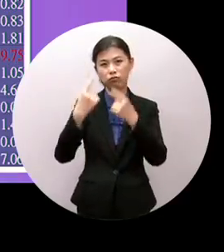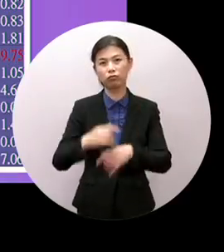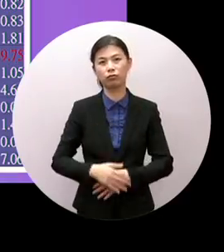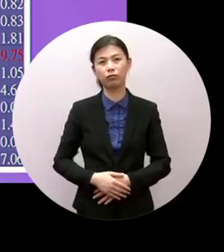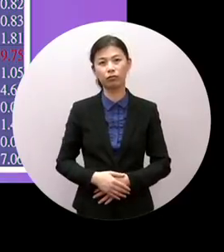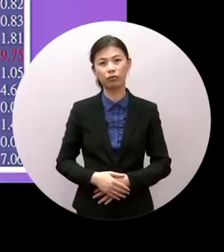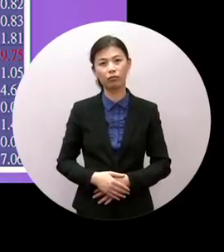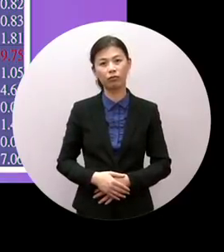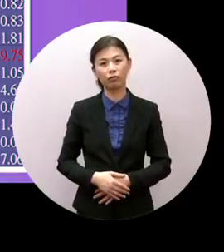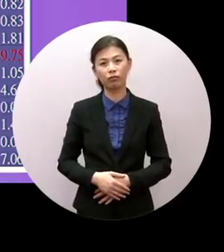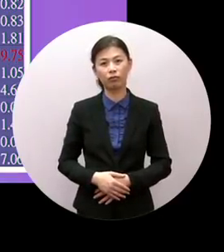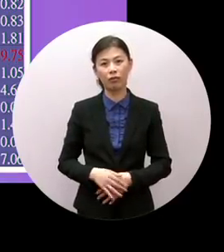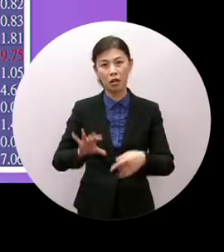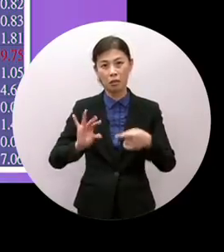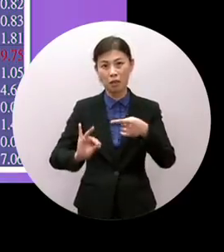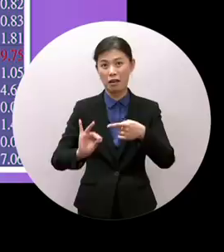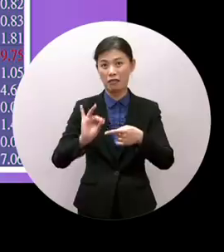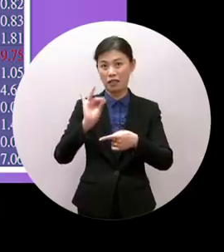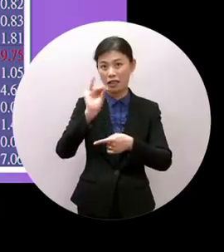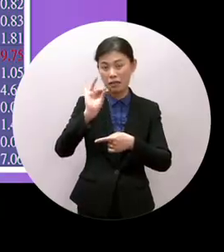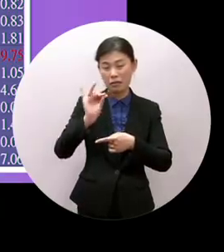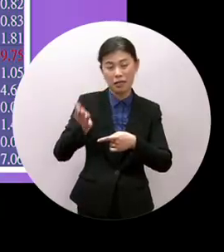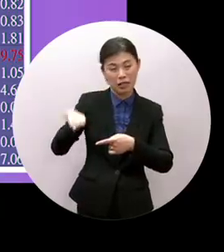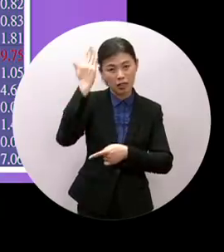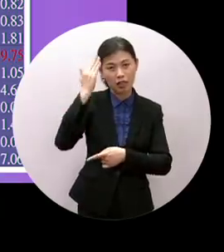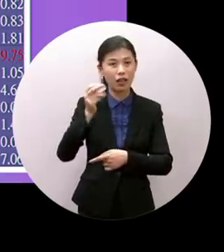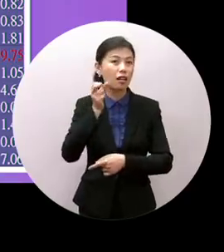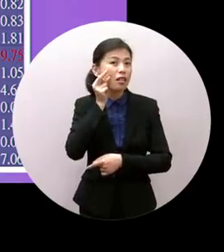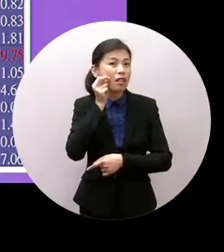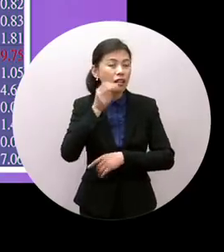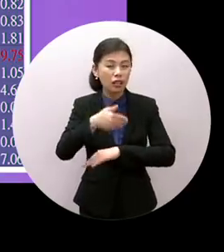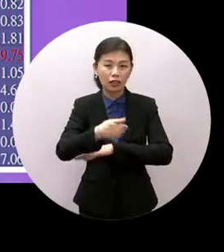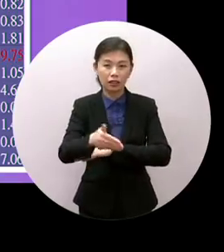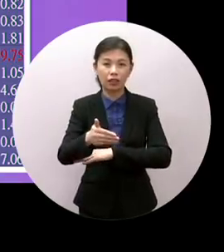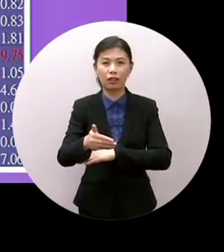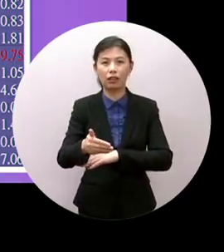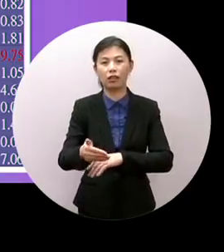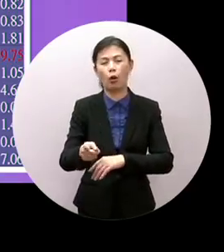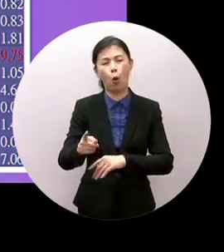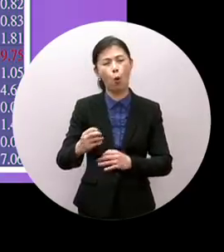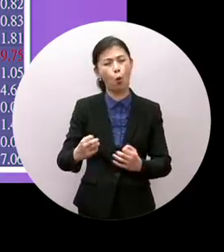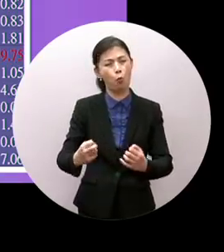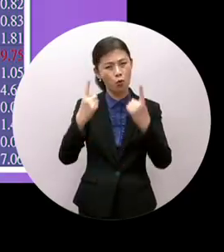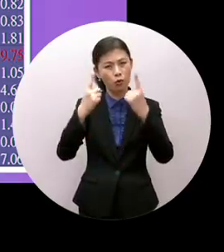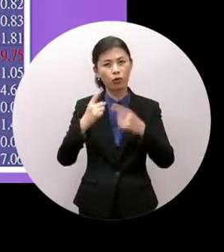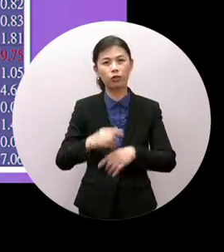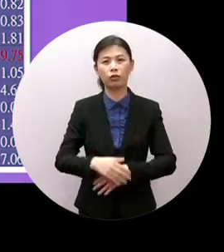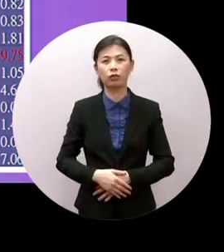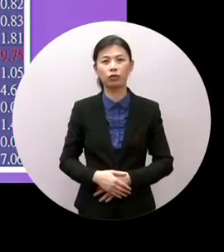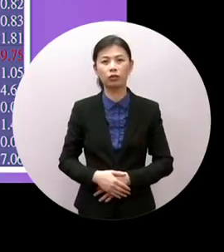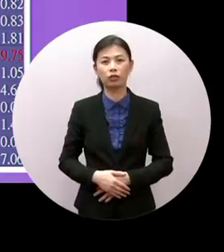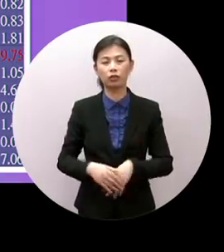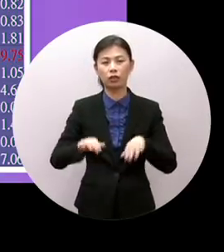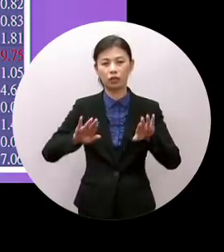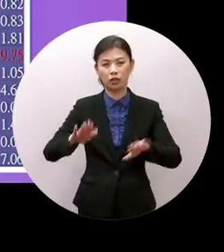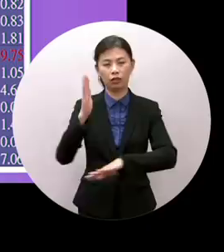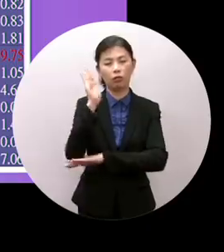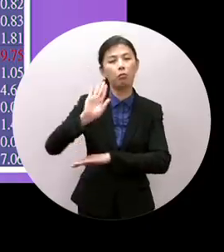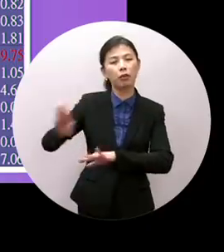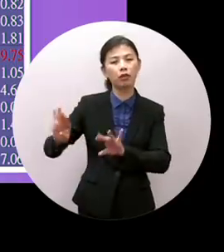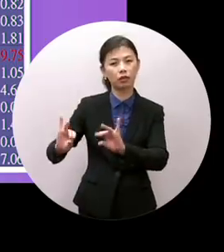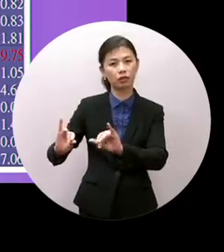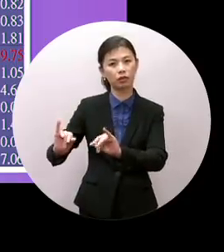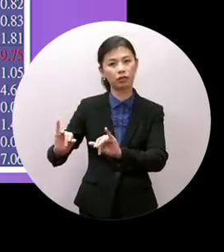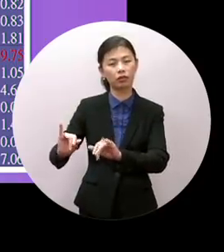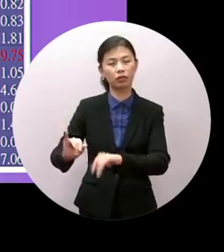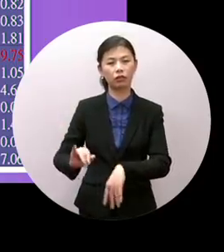涨100多%的，包括宜兰县，哦，上涨100多%。然后现在怎么样？现在我们的公有土地，包括我